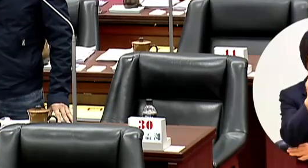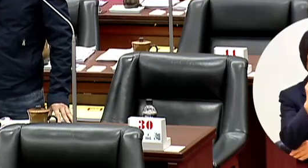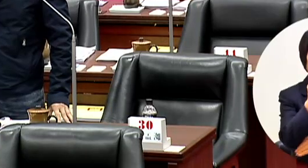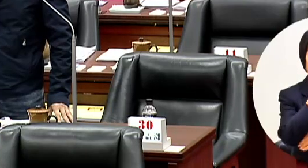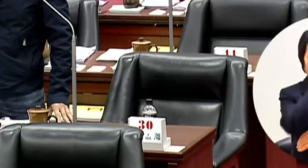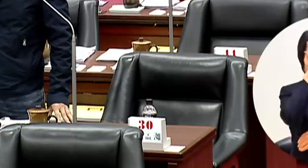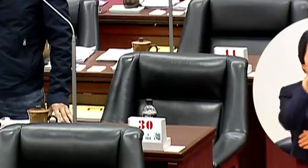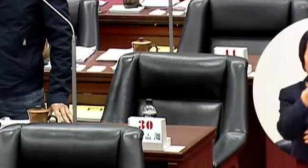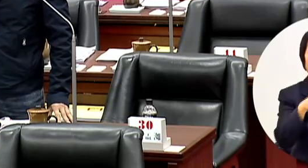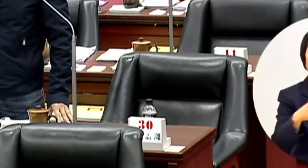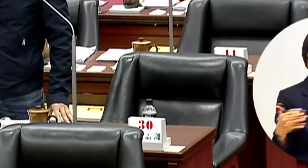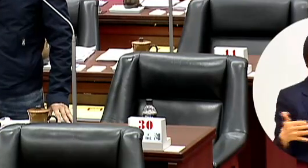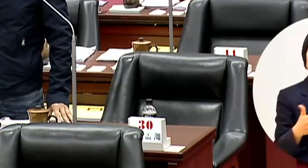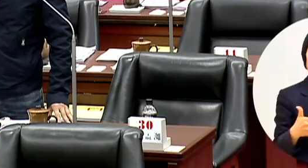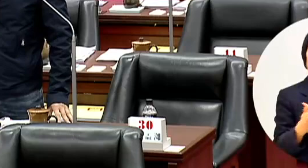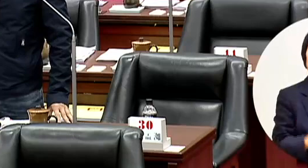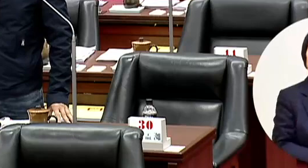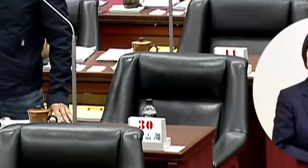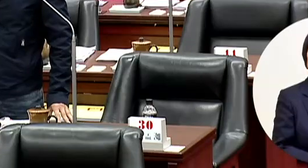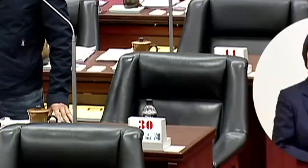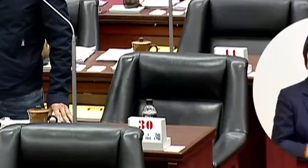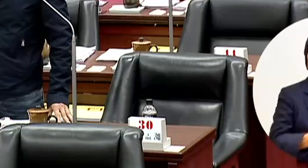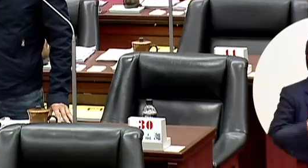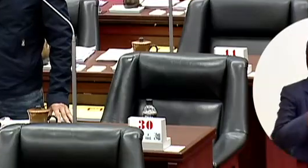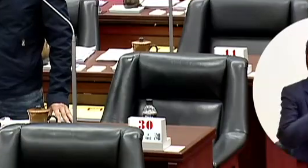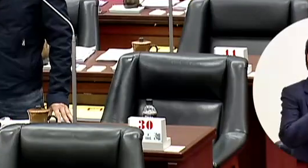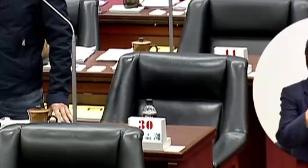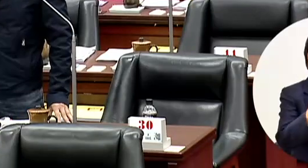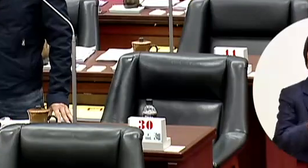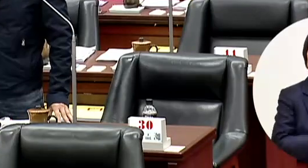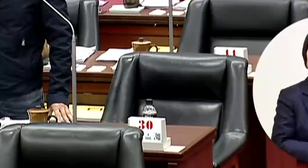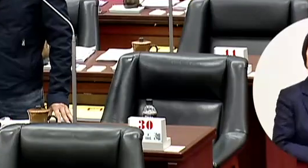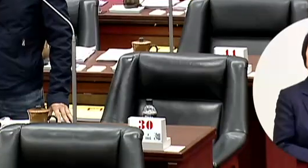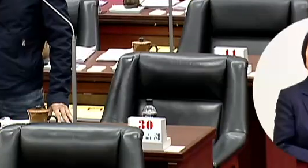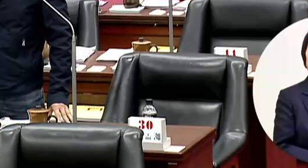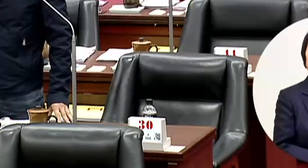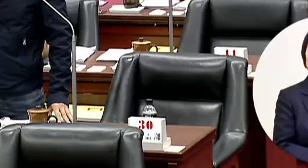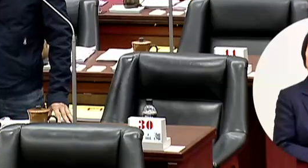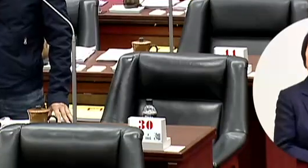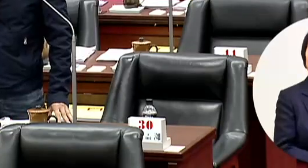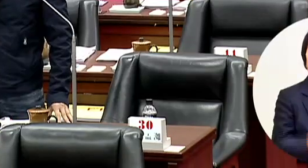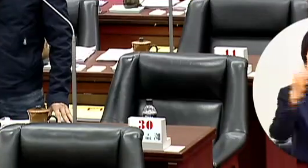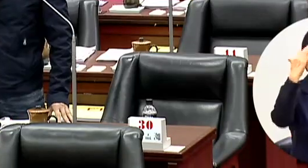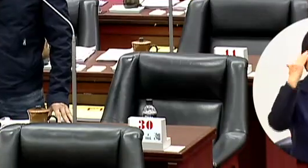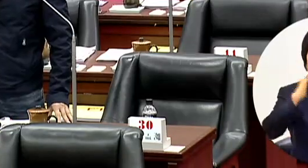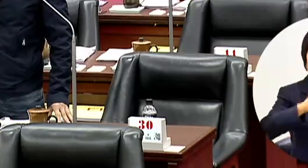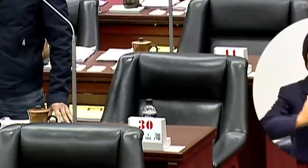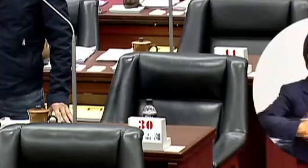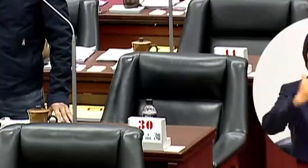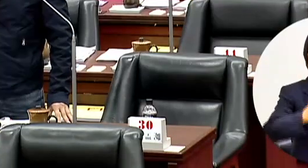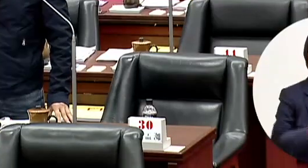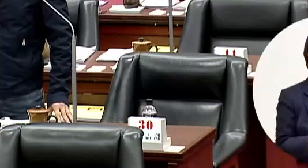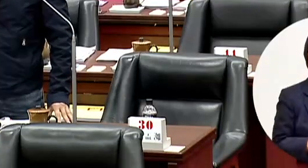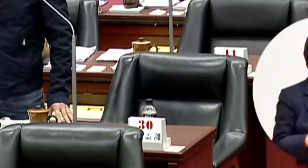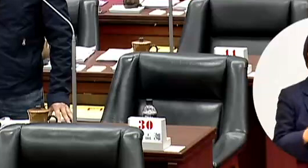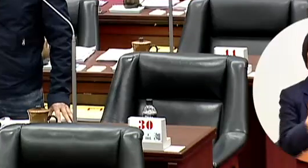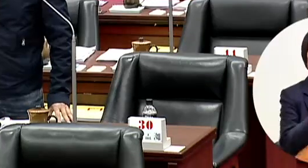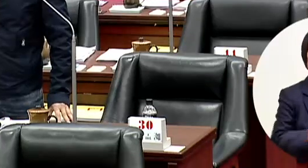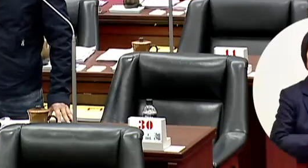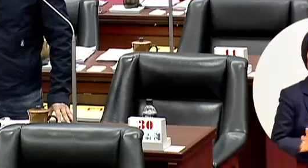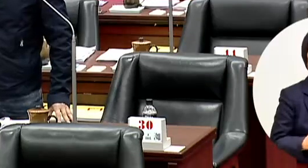谢我们这次的韩市长所带领的所有的竞选团队，完成了高雄市